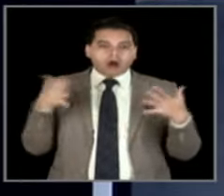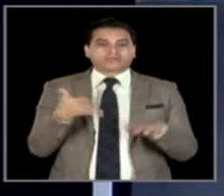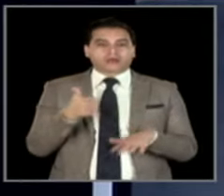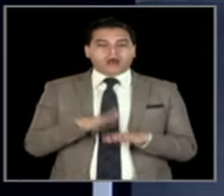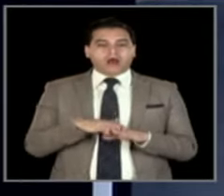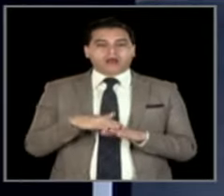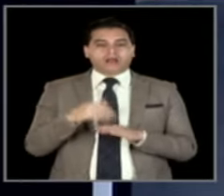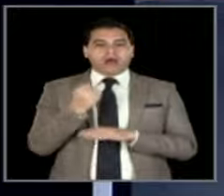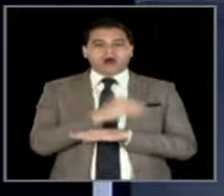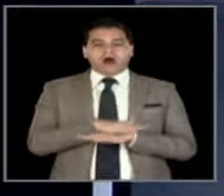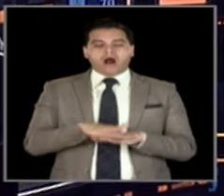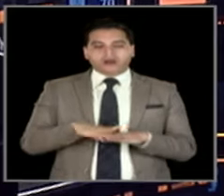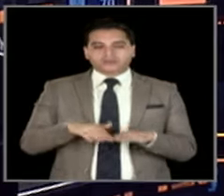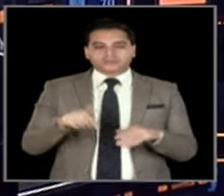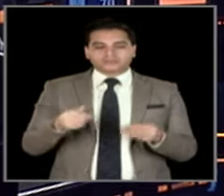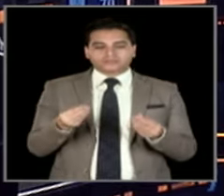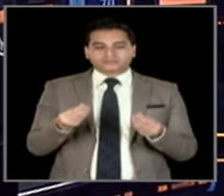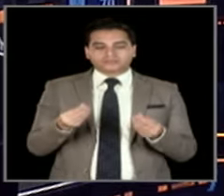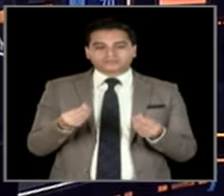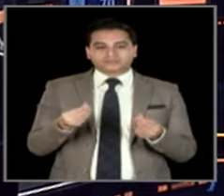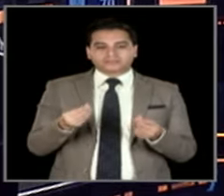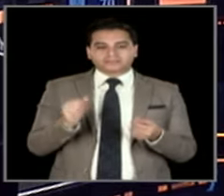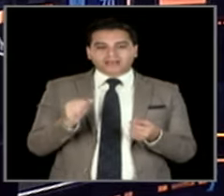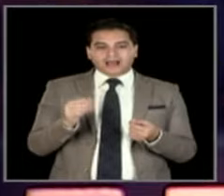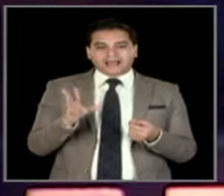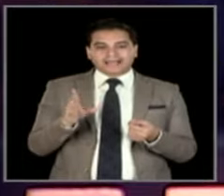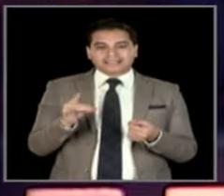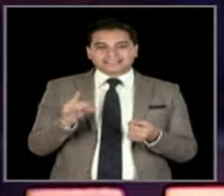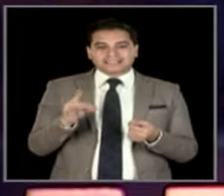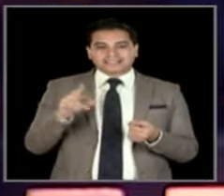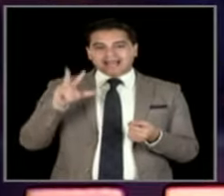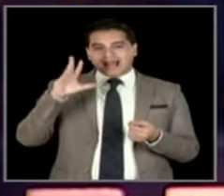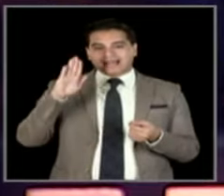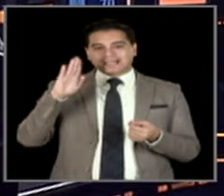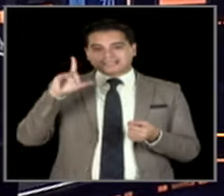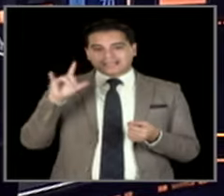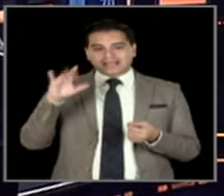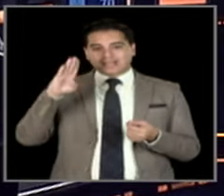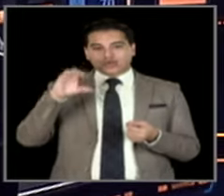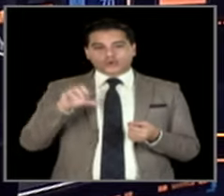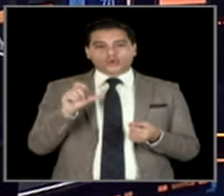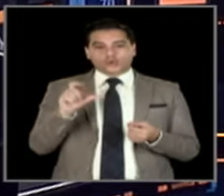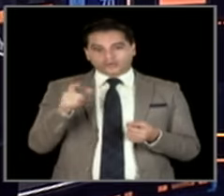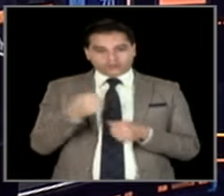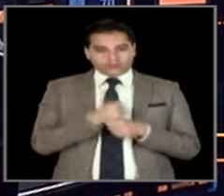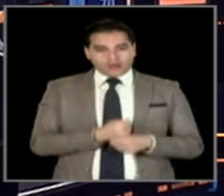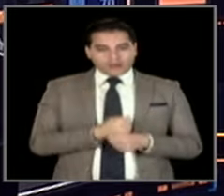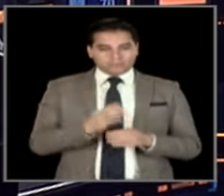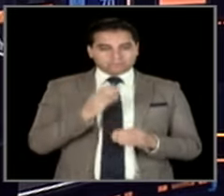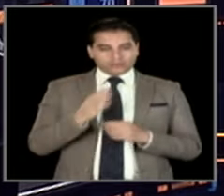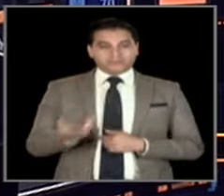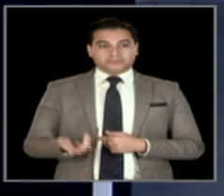وفرة في القشرة الأرضية؟ السيليكون. يا سلام، إيه الجمال ده؟ من كنت هنا مكاني